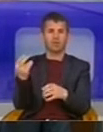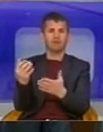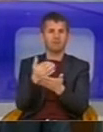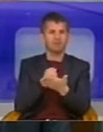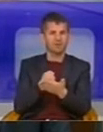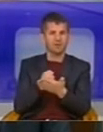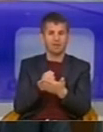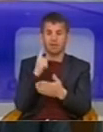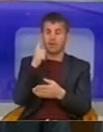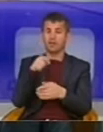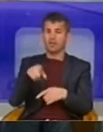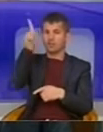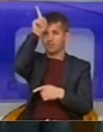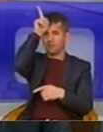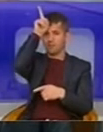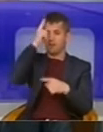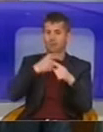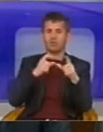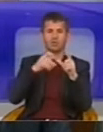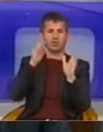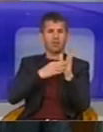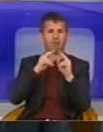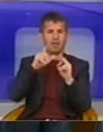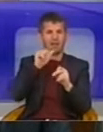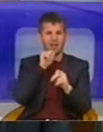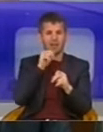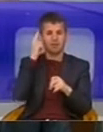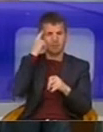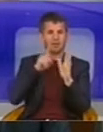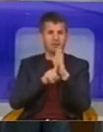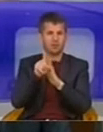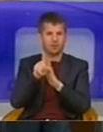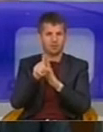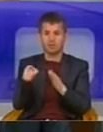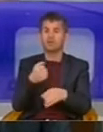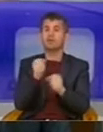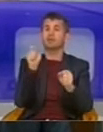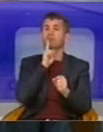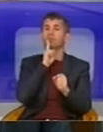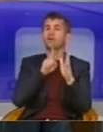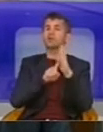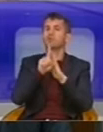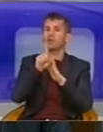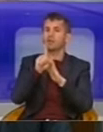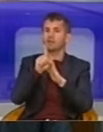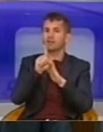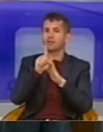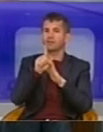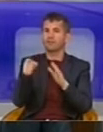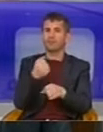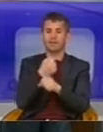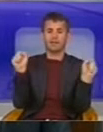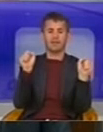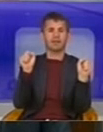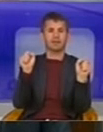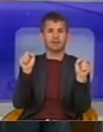tregu i lirë midis Gjermanisë dhe Somalisë dihet rezultati. Tregu i lirë duan ata që ja din rezultatin. Dhe tregu i lirë realisht